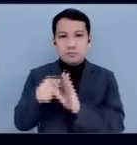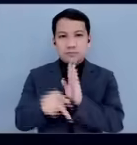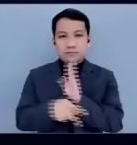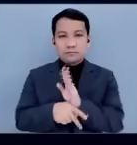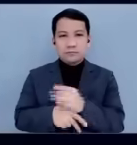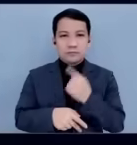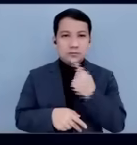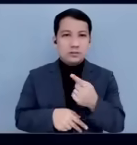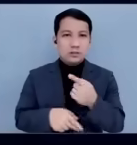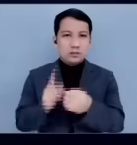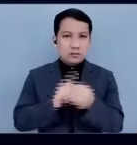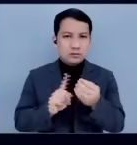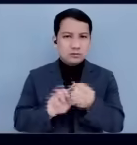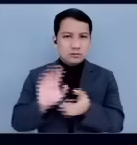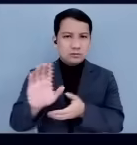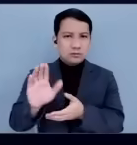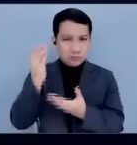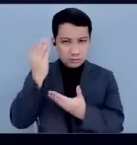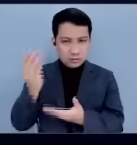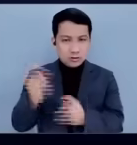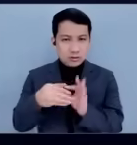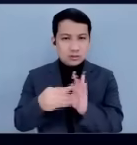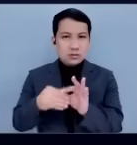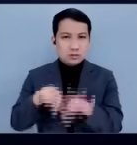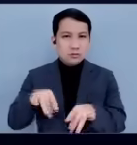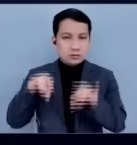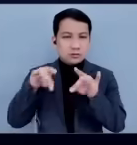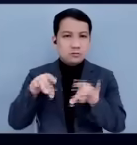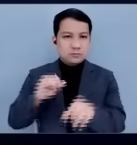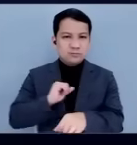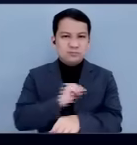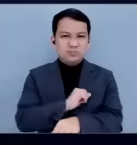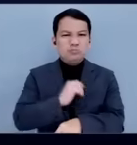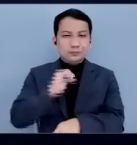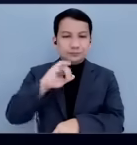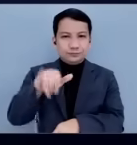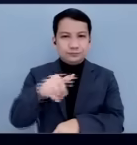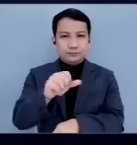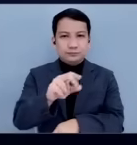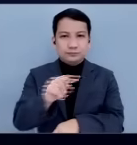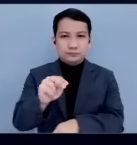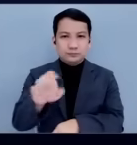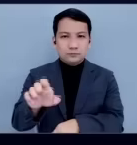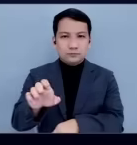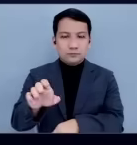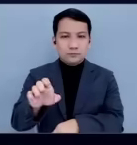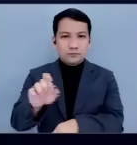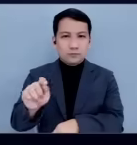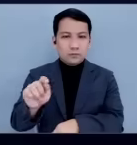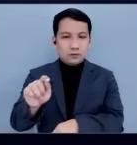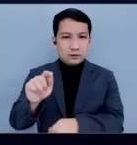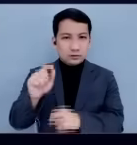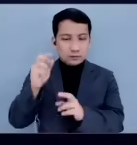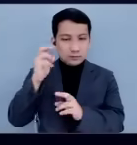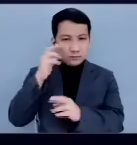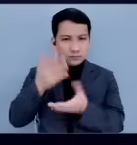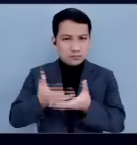nito, nagprotesta si Australian Senator Janet Rice. Binatikos niya ang lumalalaraw na korupsyon